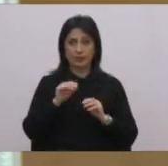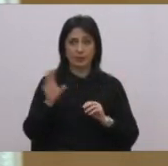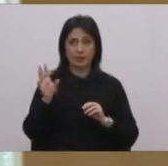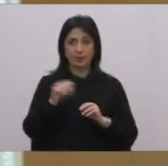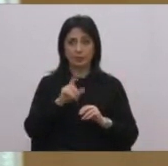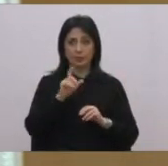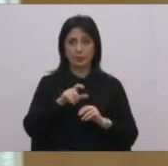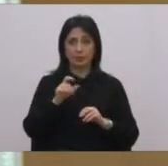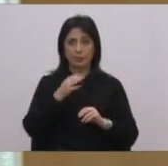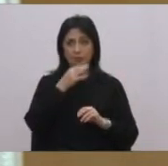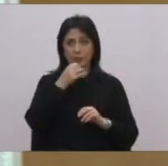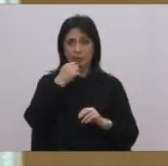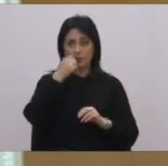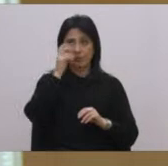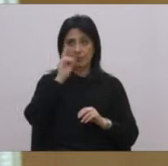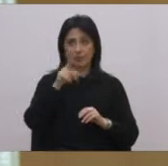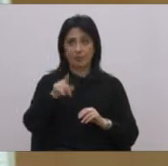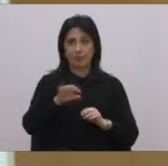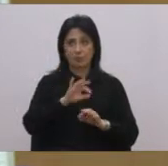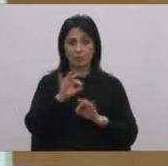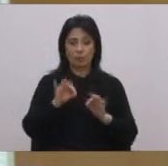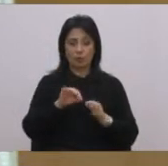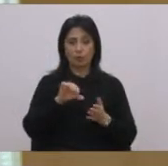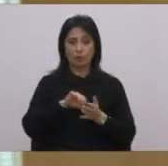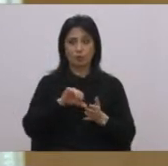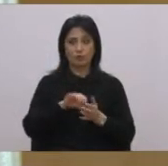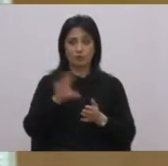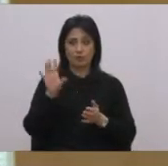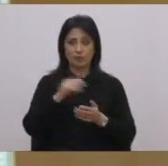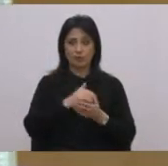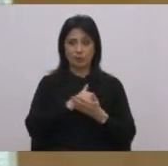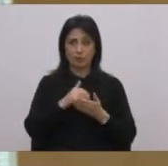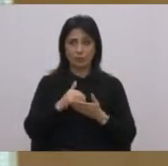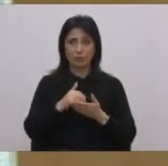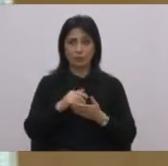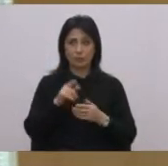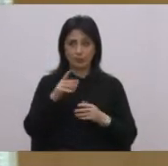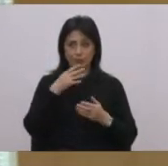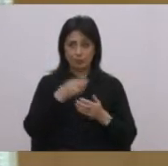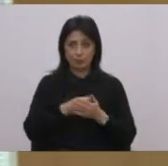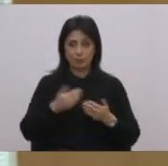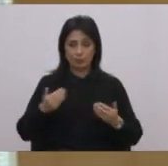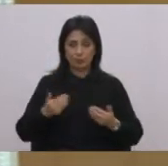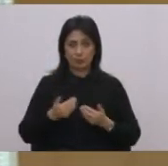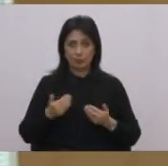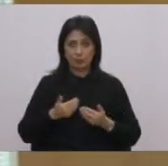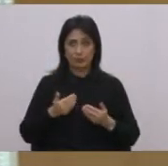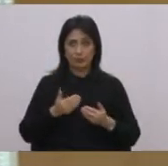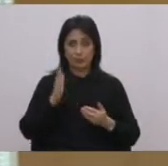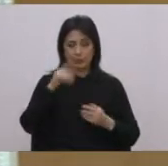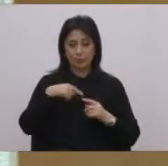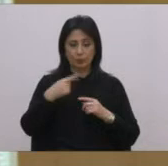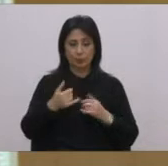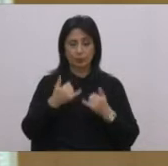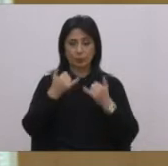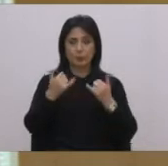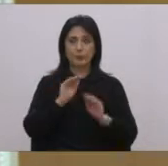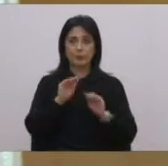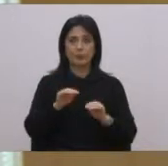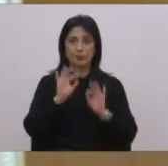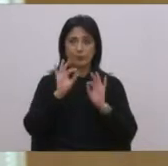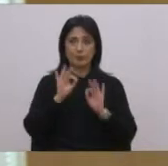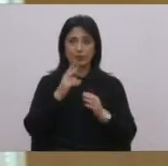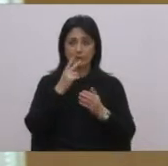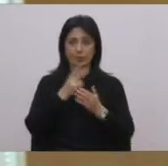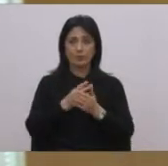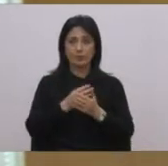იმ ადამიანს ვუთხრა მადლობა, რომელიც ამ პროექტებში მონაწილეობს ყველა დონეზე. ისინი თავის ცხოვრებას მომავლისათვის